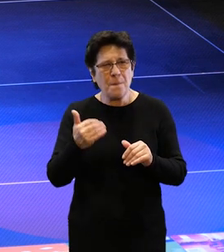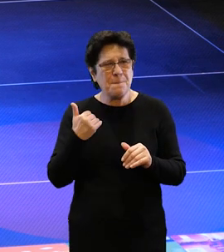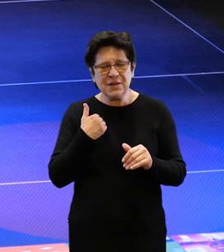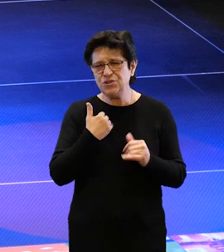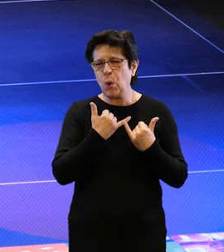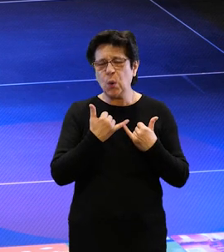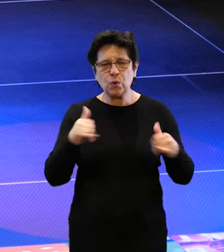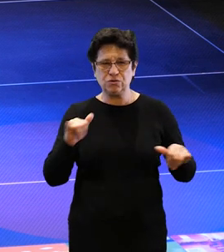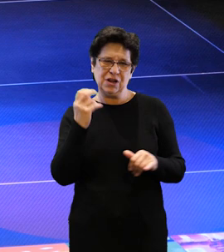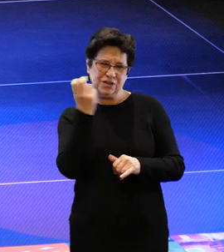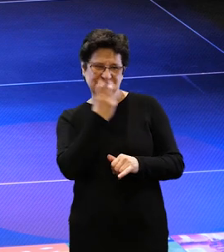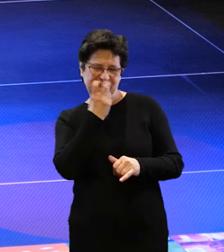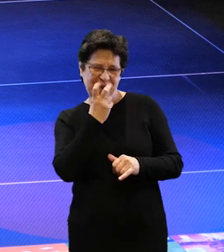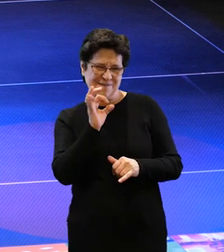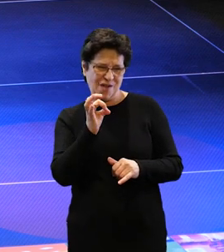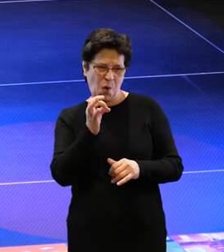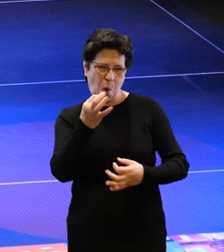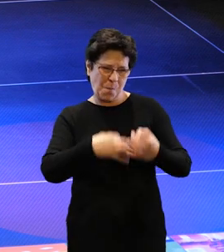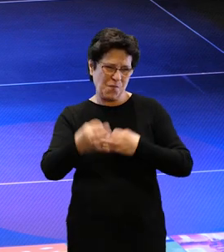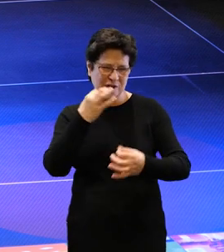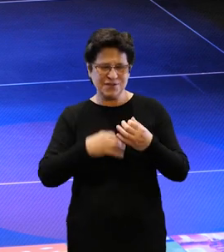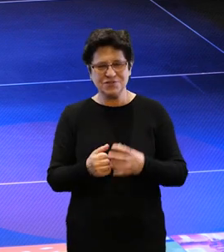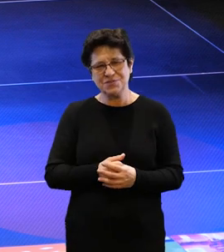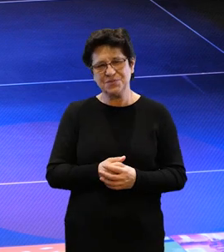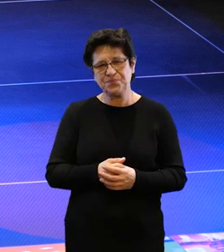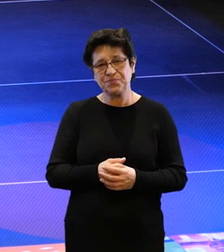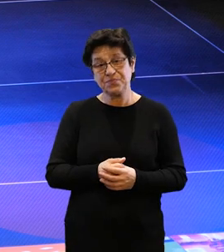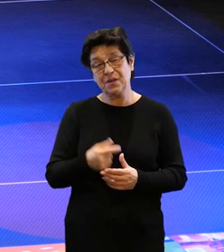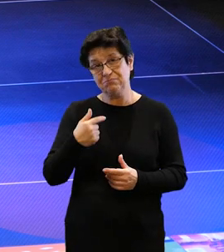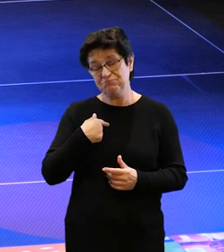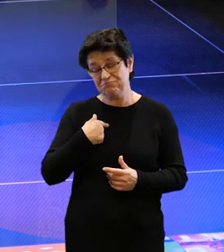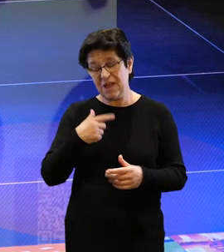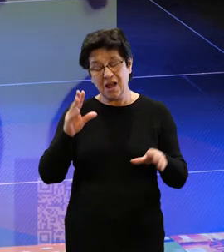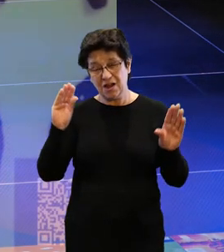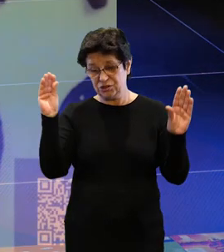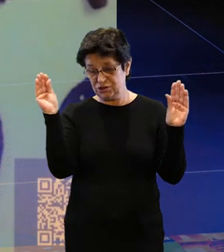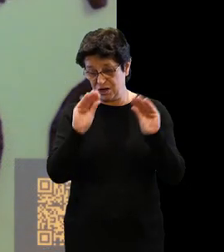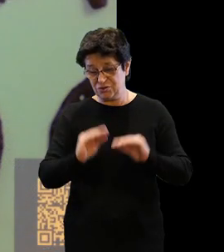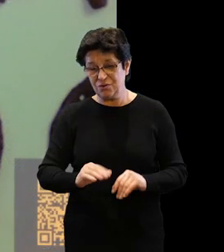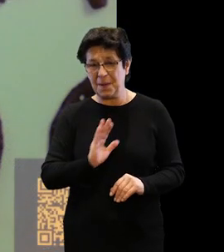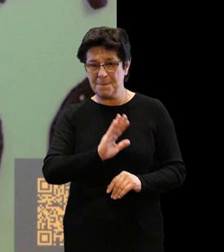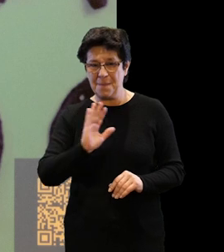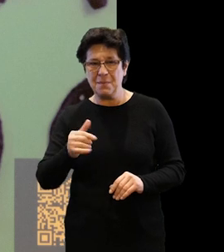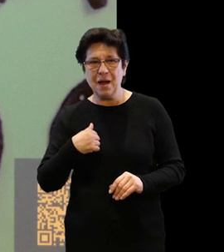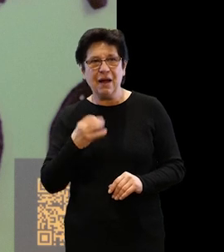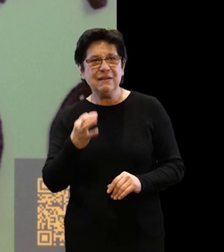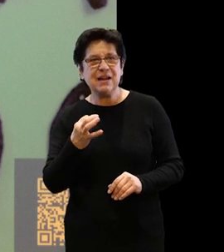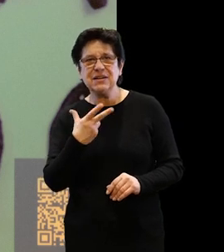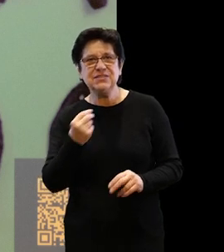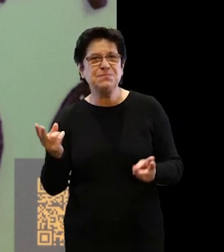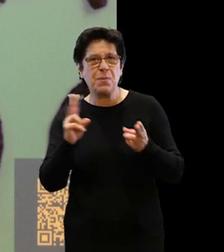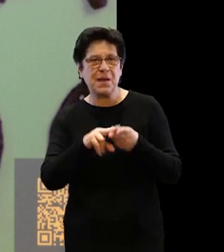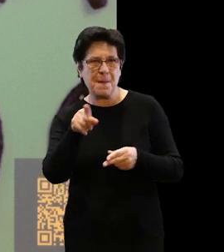bardzo bardzo ciekawej opowieści także tutaj z pełnym szacunkiem oczywiście teraz już nie spotykam tego pana